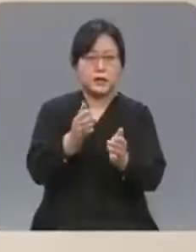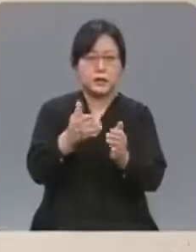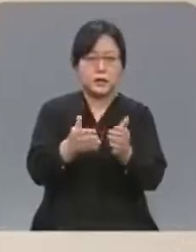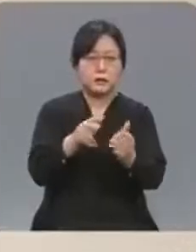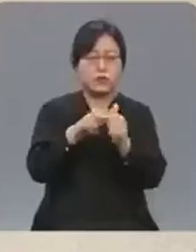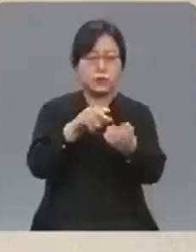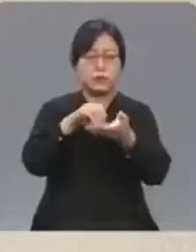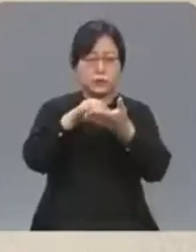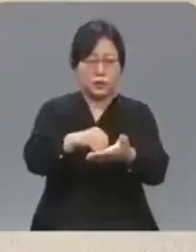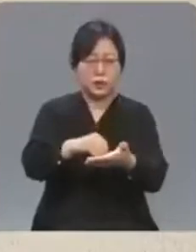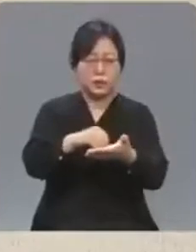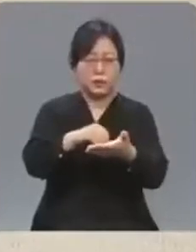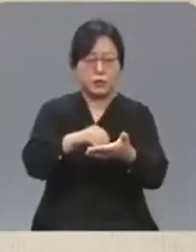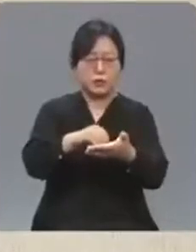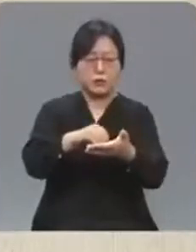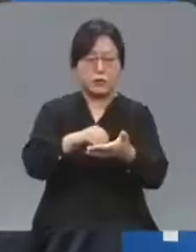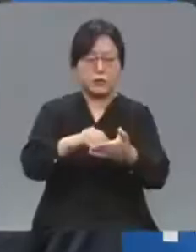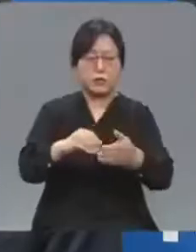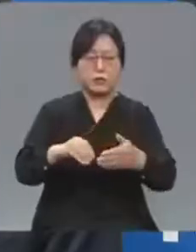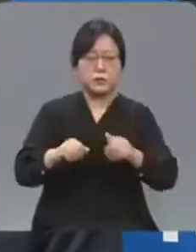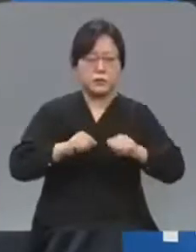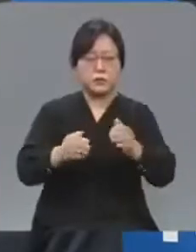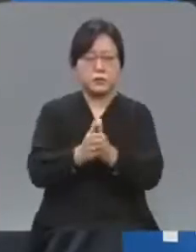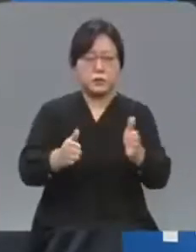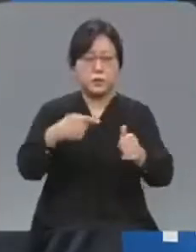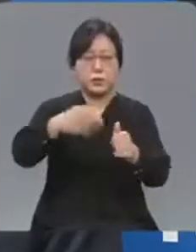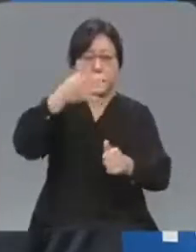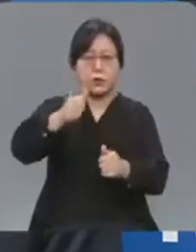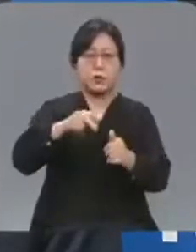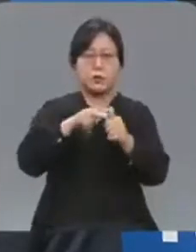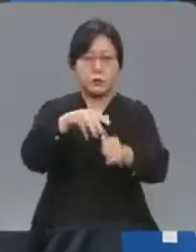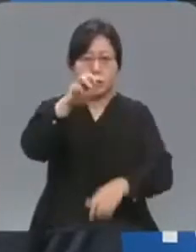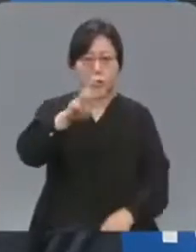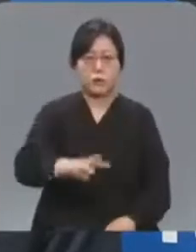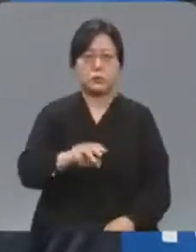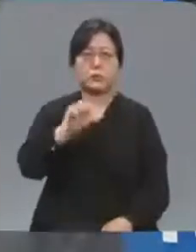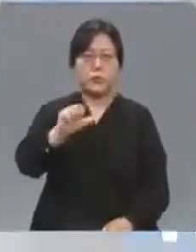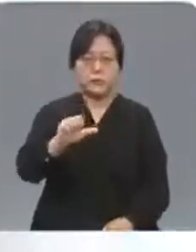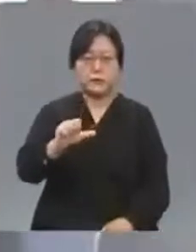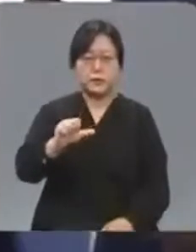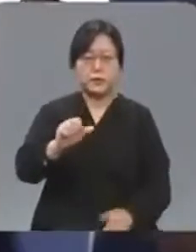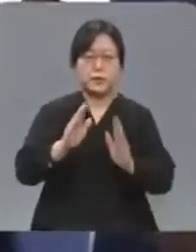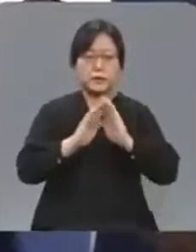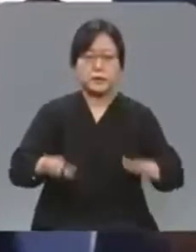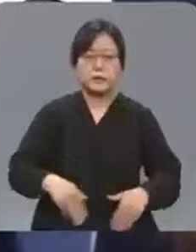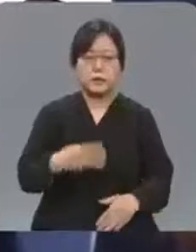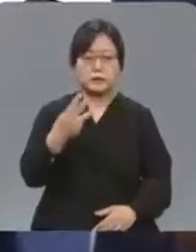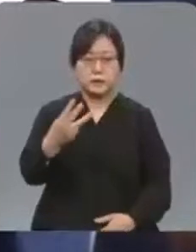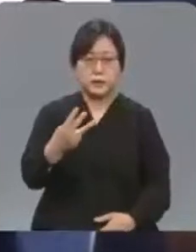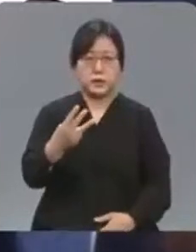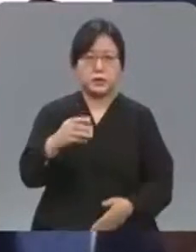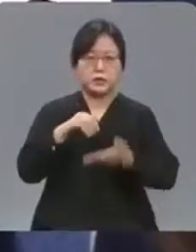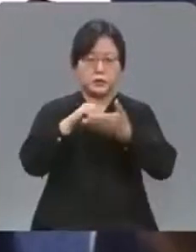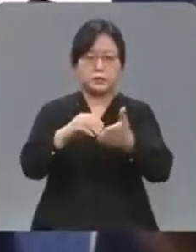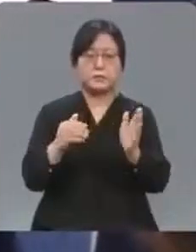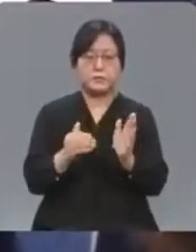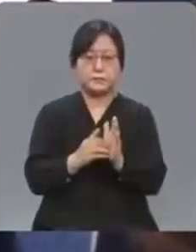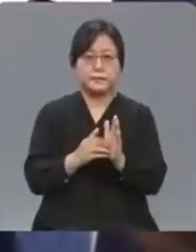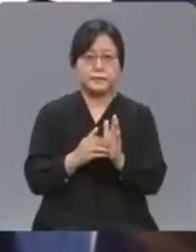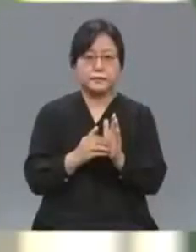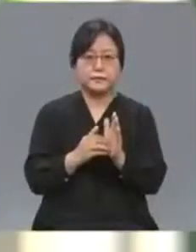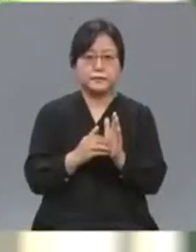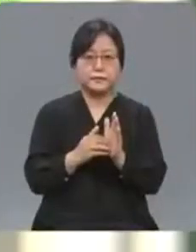내고 다수당을 견제하고 있습니다. 교육감 후보도 광주 5명, 전남 3명이 등록을